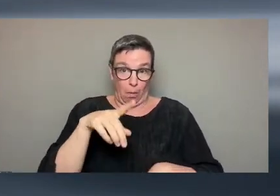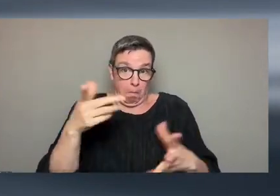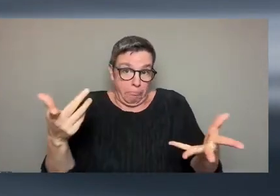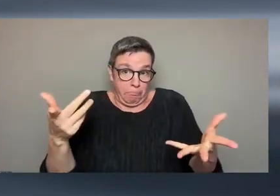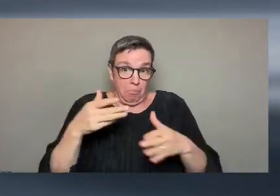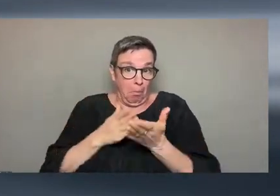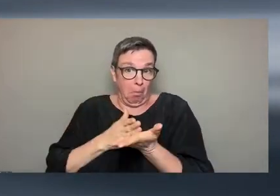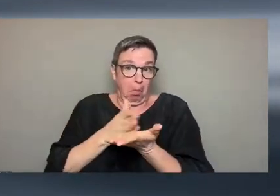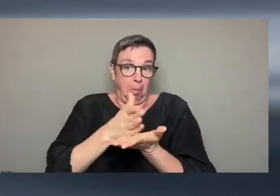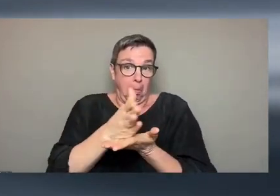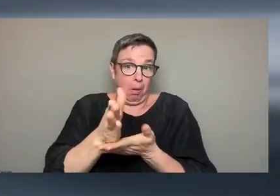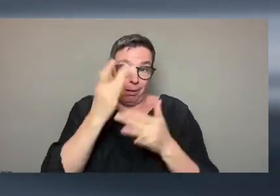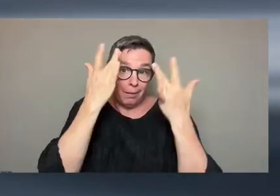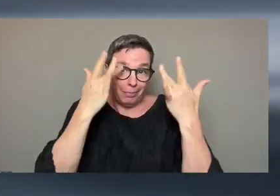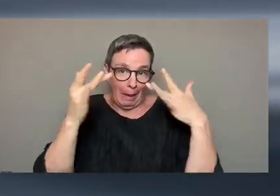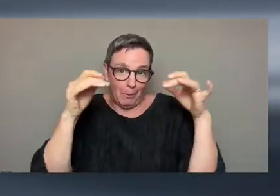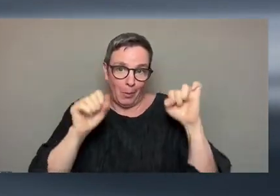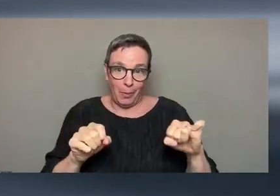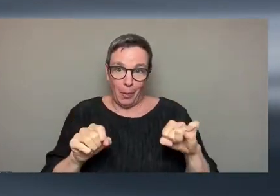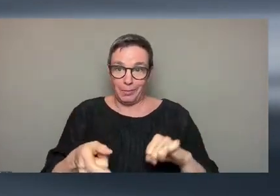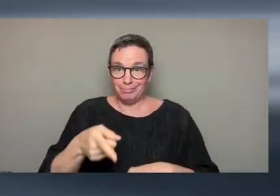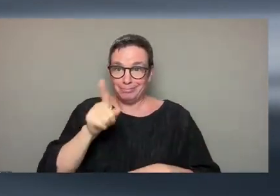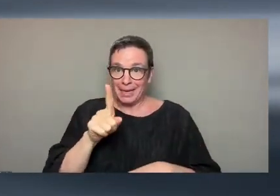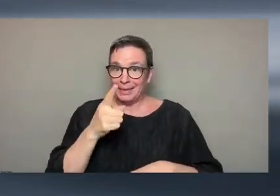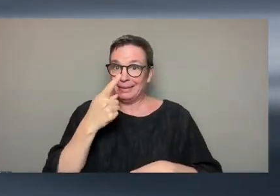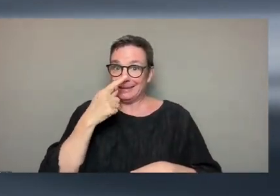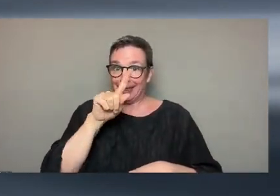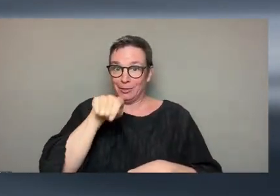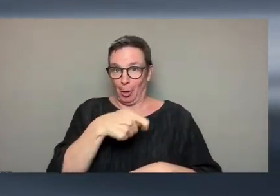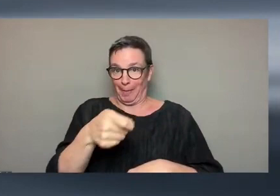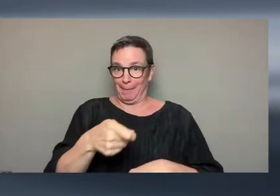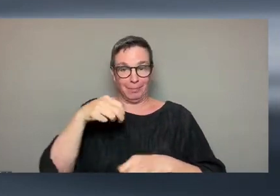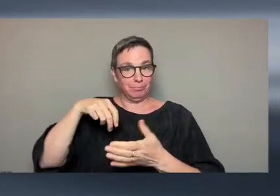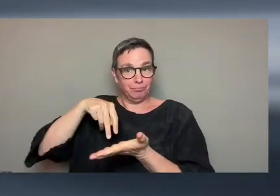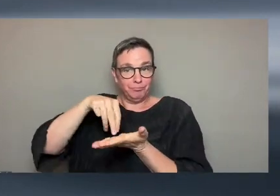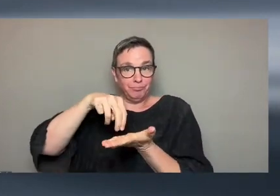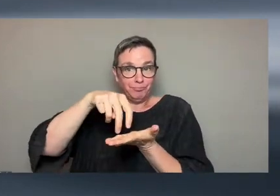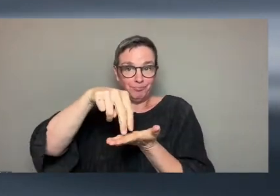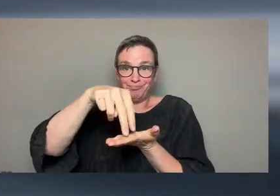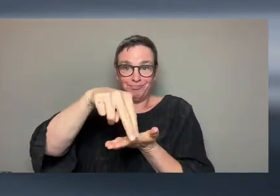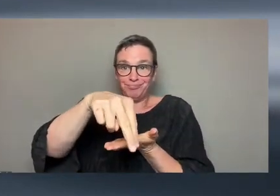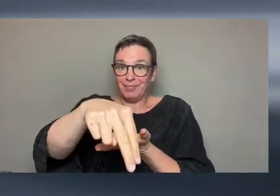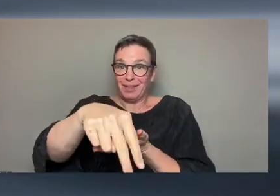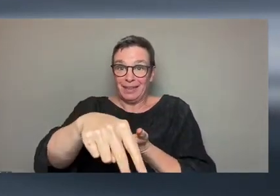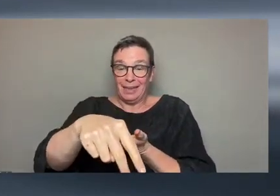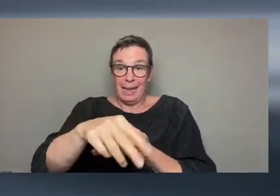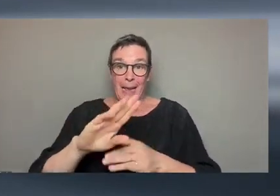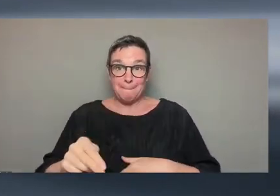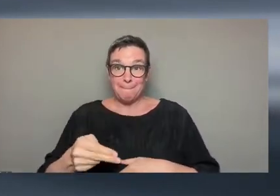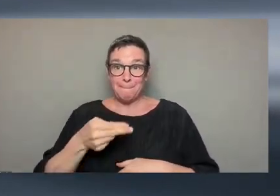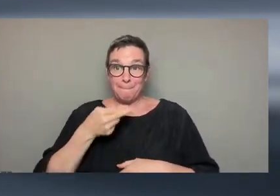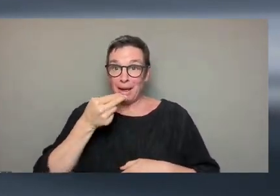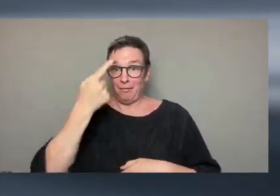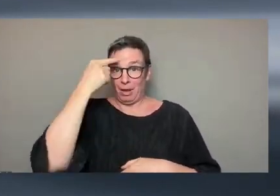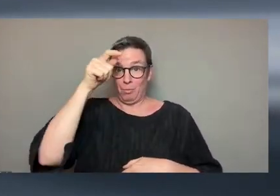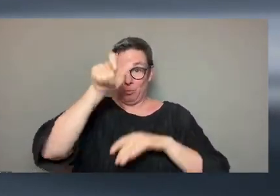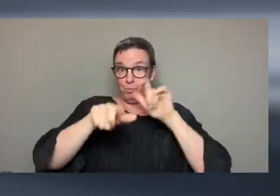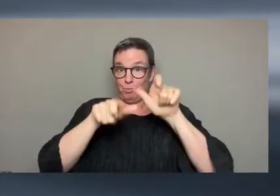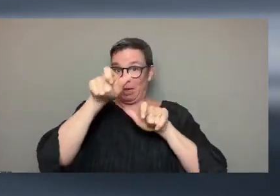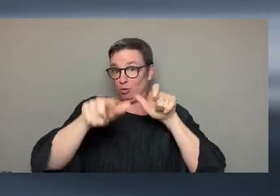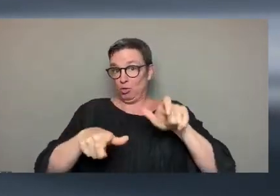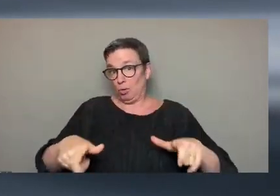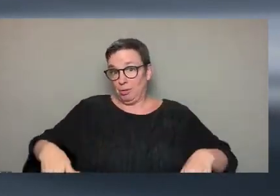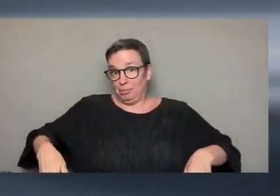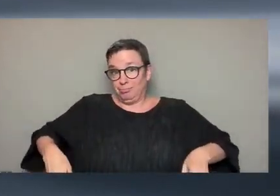piétons. Mais nos chemins piétons habituels ne sont pas optimisés pour les personnes au fauteuil